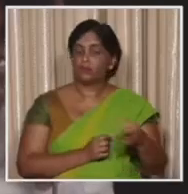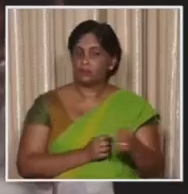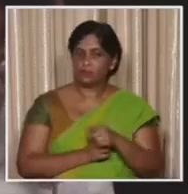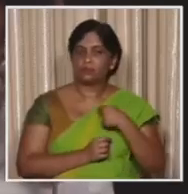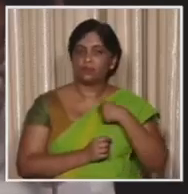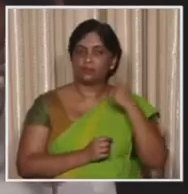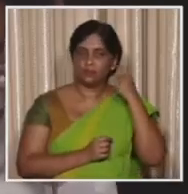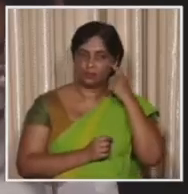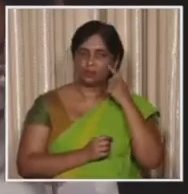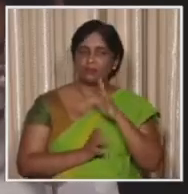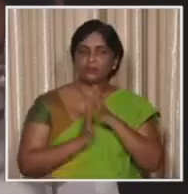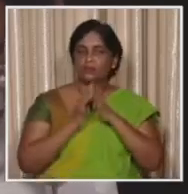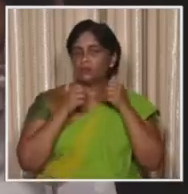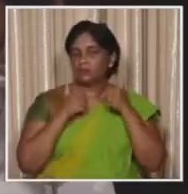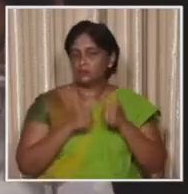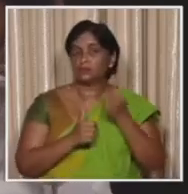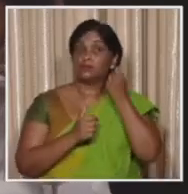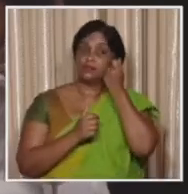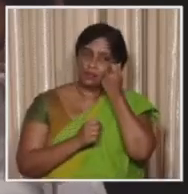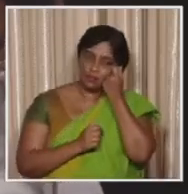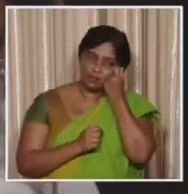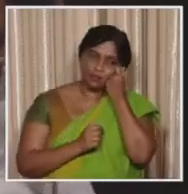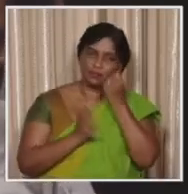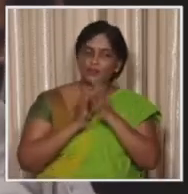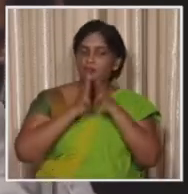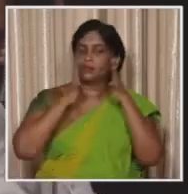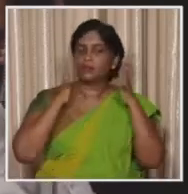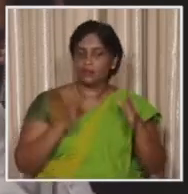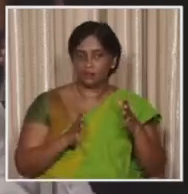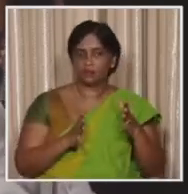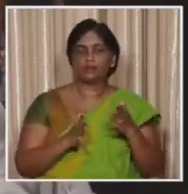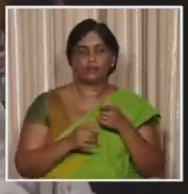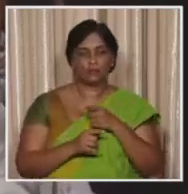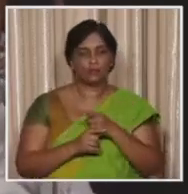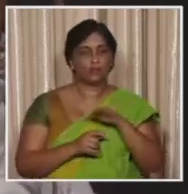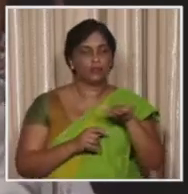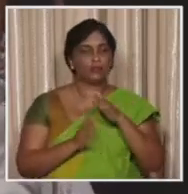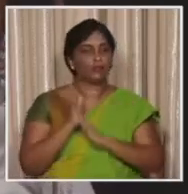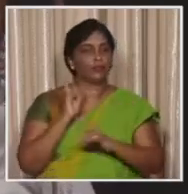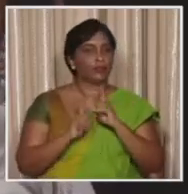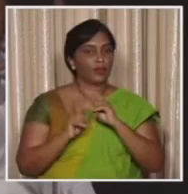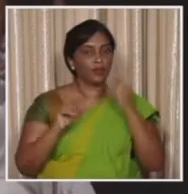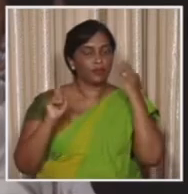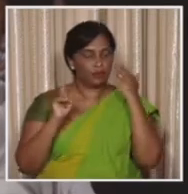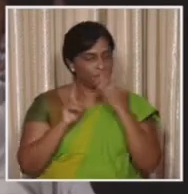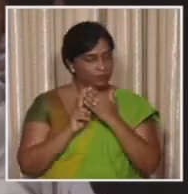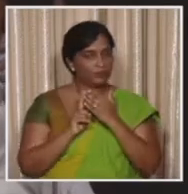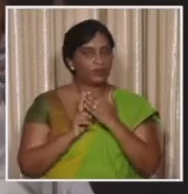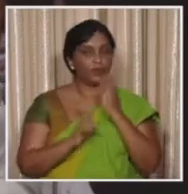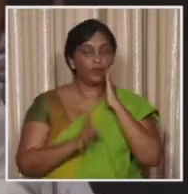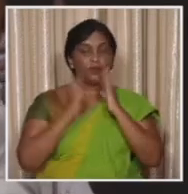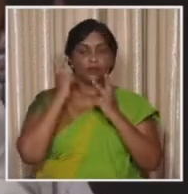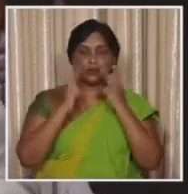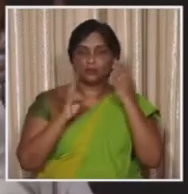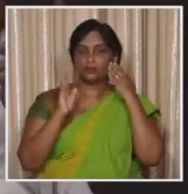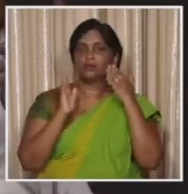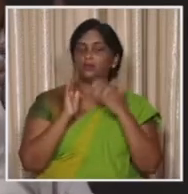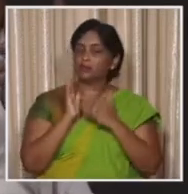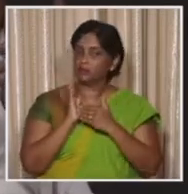මයිදනෝ තාමත්ම හොඳ යෝජනා විශාල වශයෙන් විශේෂයෙන්ම ඉඩම් අමාත්‍යාංශය සම්බන්ධනොත් ඒ වගේම සංචාර